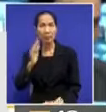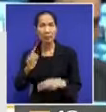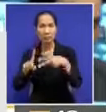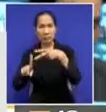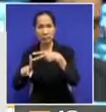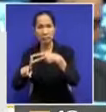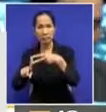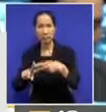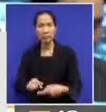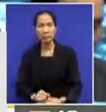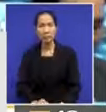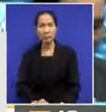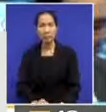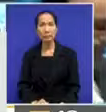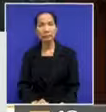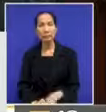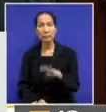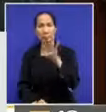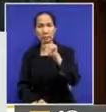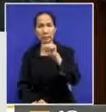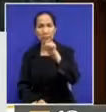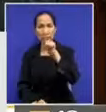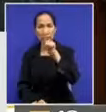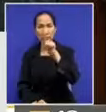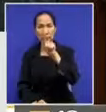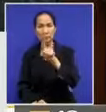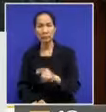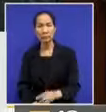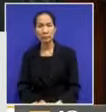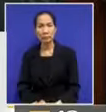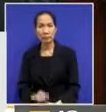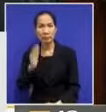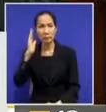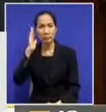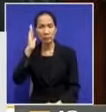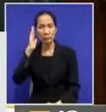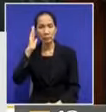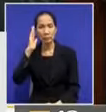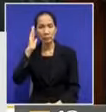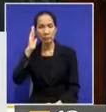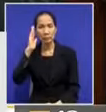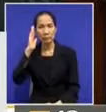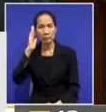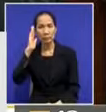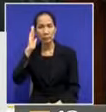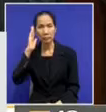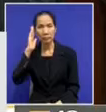รจึงรุ่งเรืองกิจครับ 41นายเกษมสรรมีทิพย